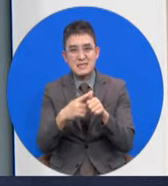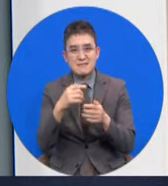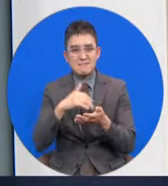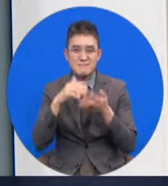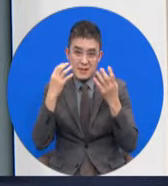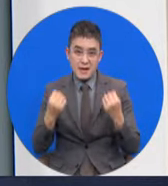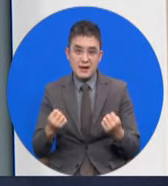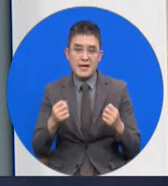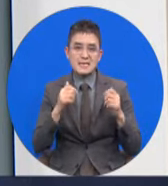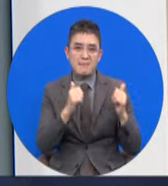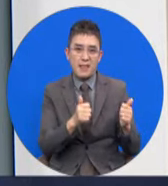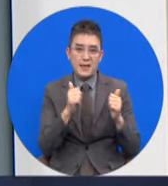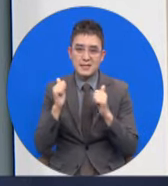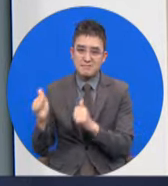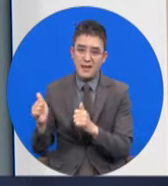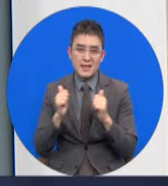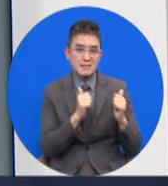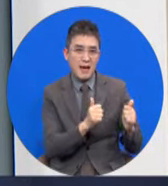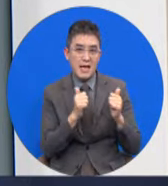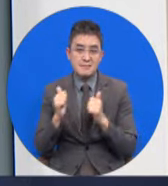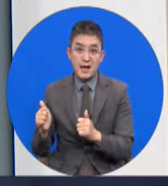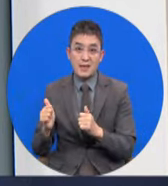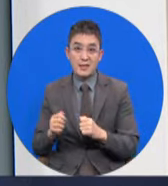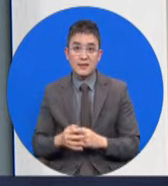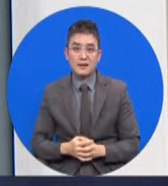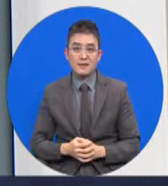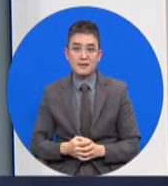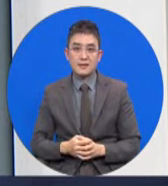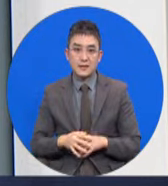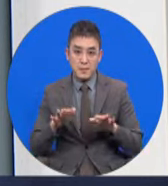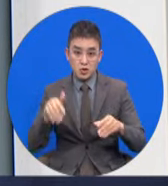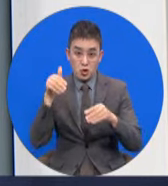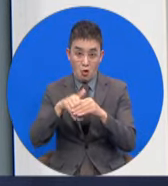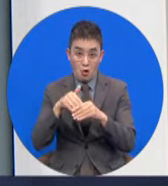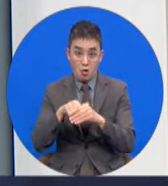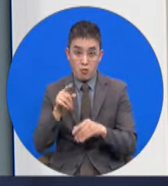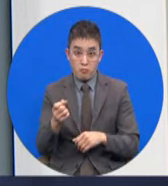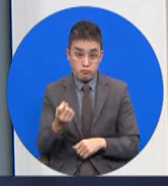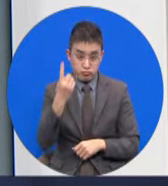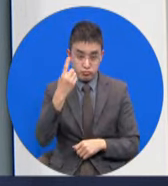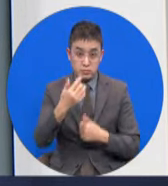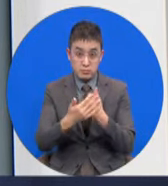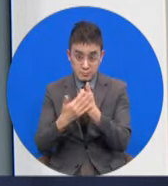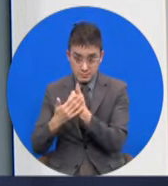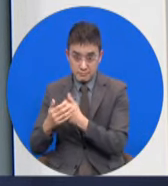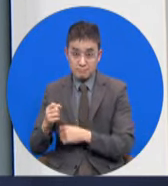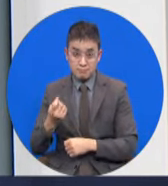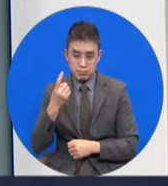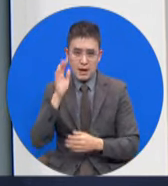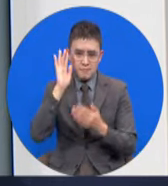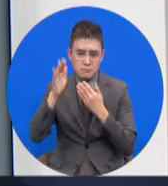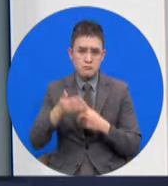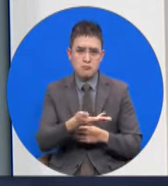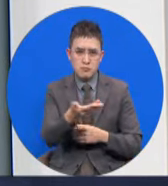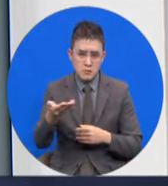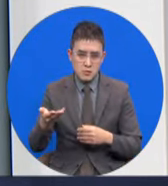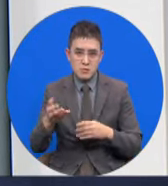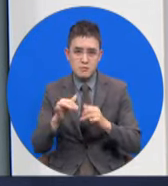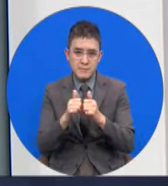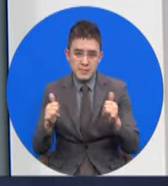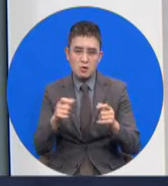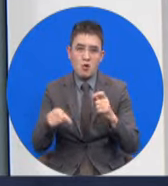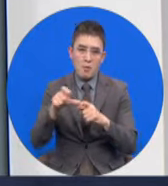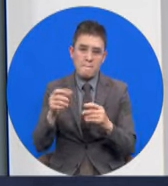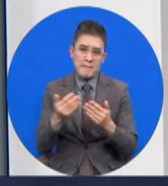심판. 그러니까 기본적으로 선거를 통해서 미래를 어떻게 하겠다. 여러분들의 삶을 이렇게 바꿔나가겠다. 우리의 나라가 이렇게 변할